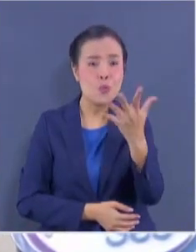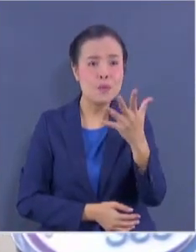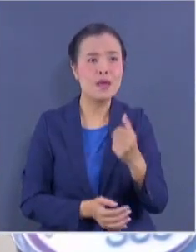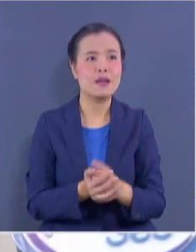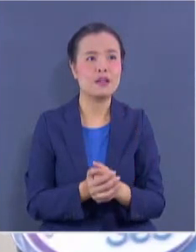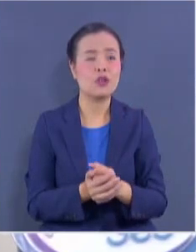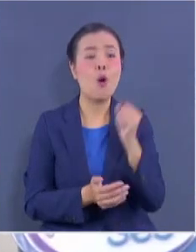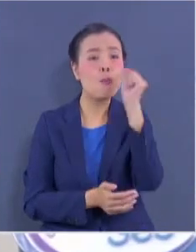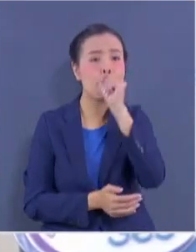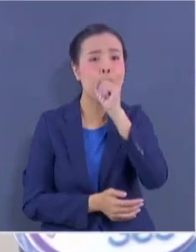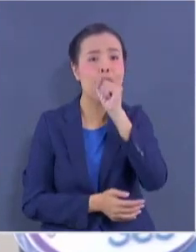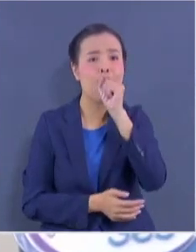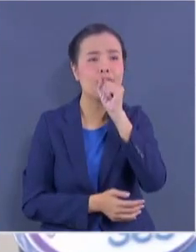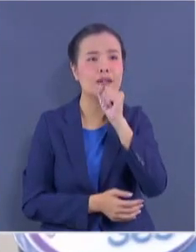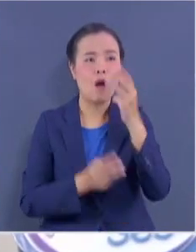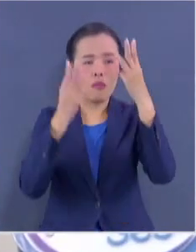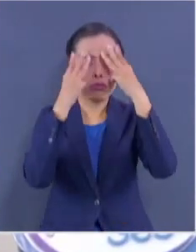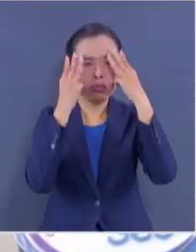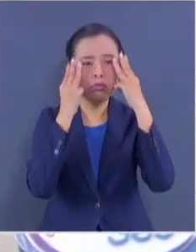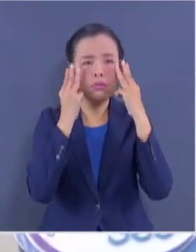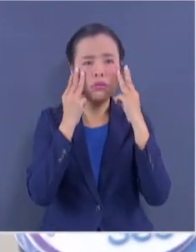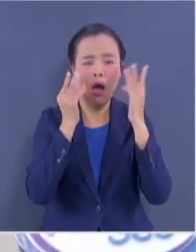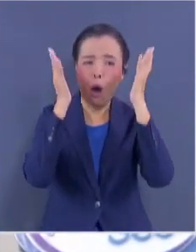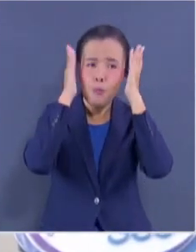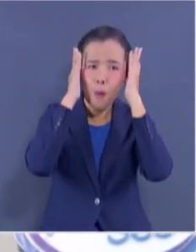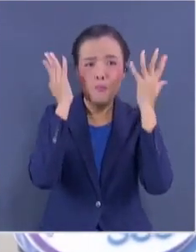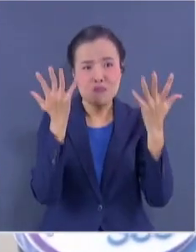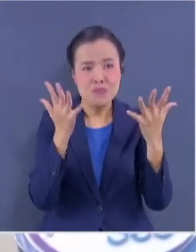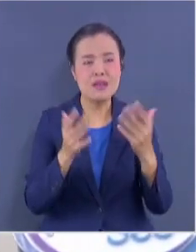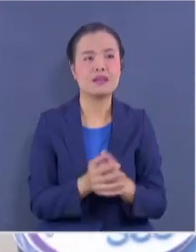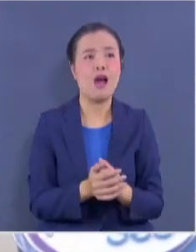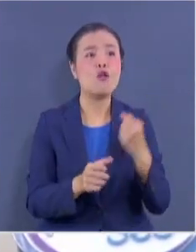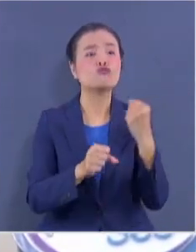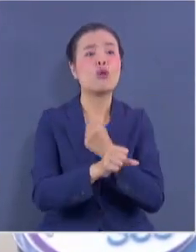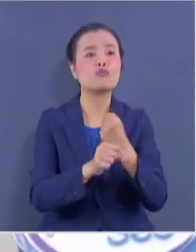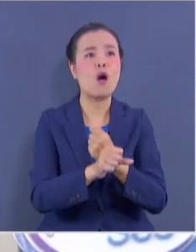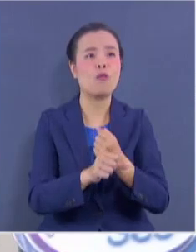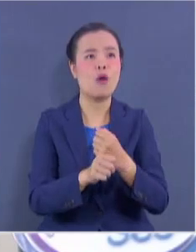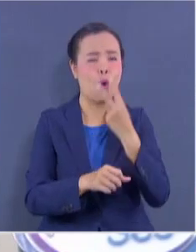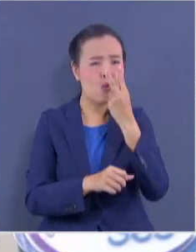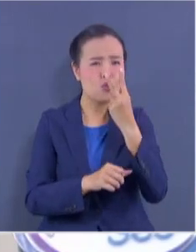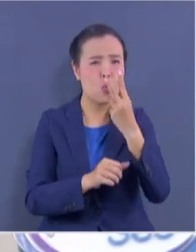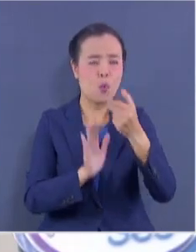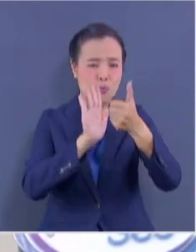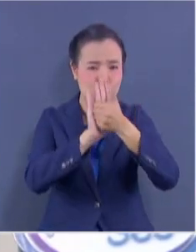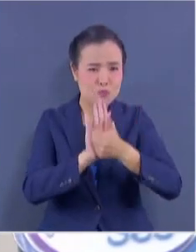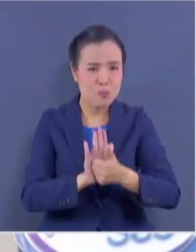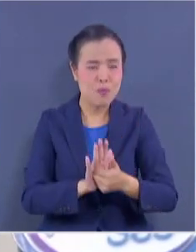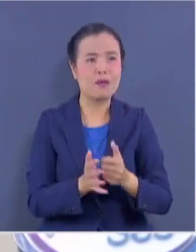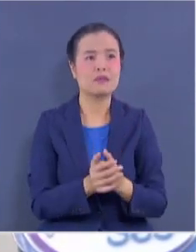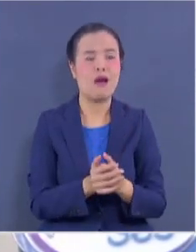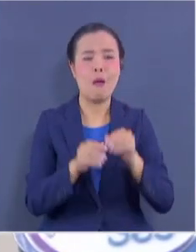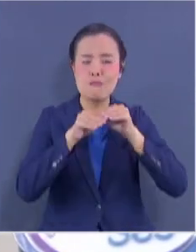เป็นการซาวเช็คแล้วตอนนั้นยังไม่ได้แต่งหน้ายังไม่ได้ทำผมอะไรเลยค่ะก็ไปซ้อมมาบอกว่าคนมาดูเยอะมากเขาก็ถ่ายคลิปกันม